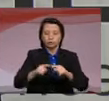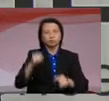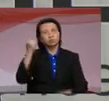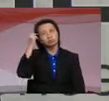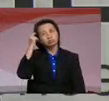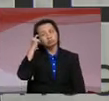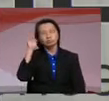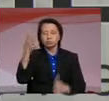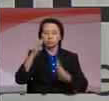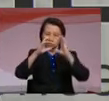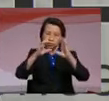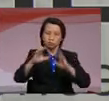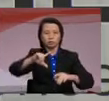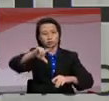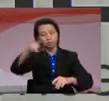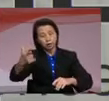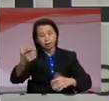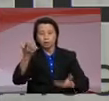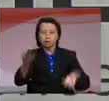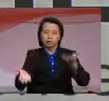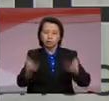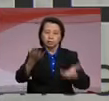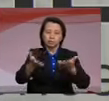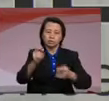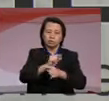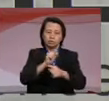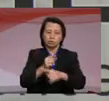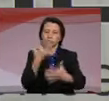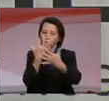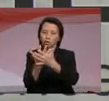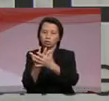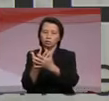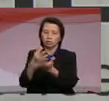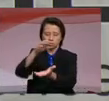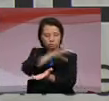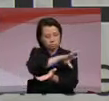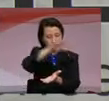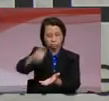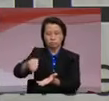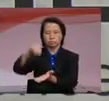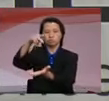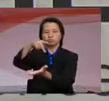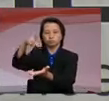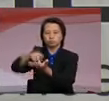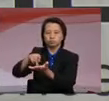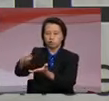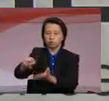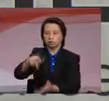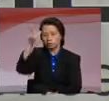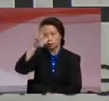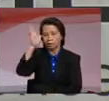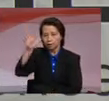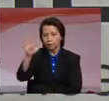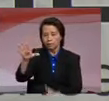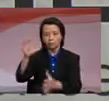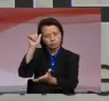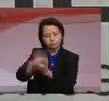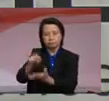lain, iaitu menggunakan kuarantin di pusat kuarantin yang telah dikenal pasti oleh kerajaan.